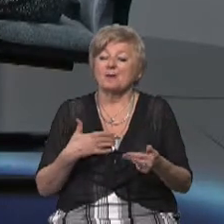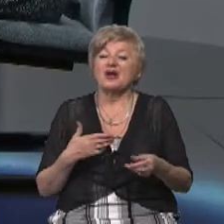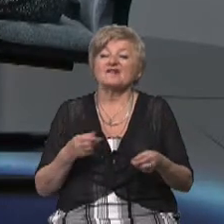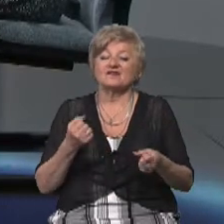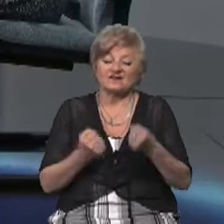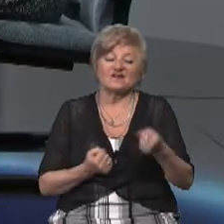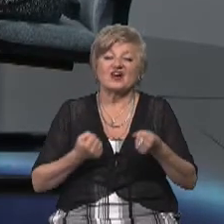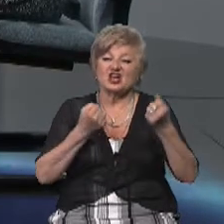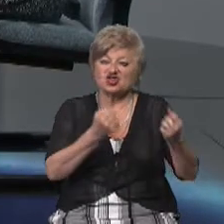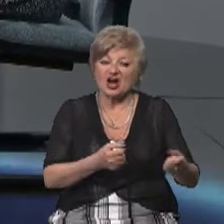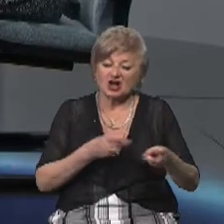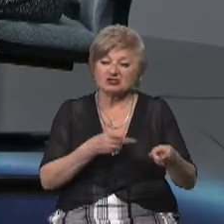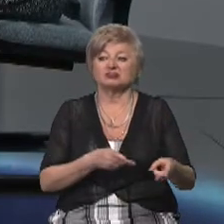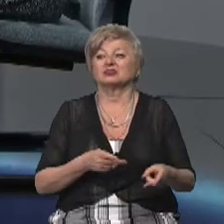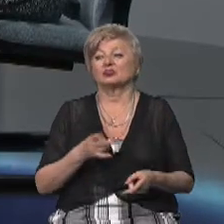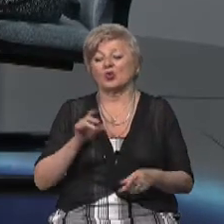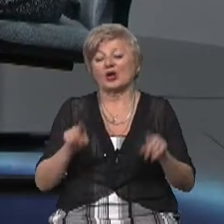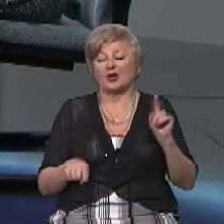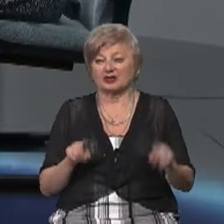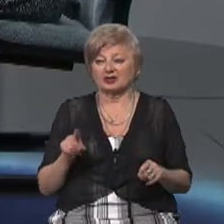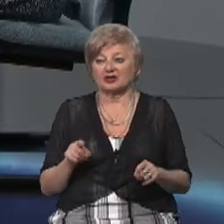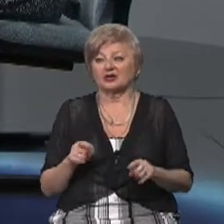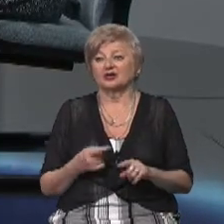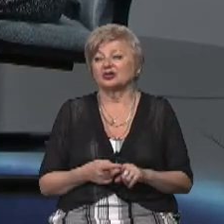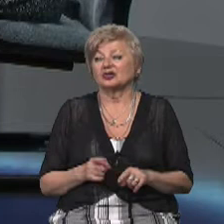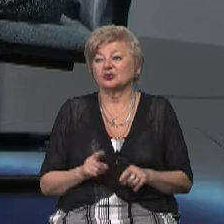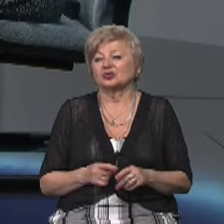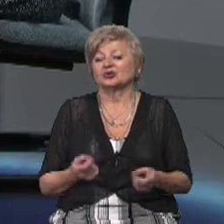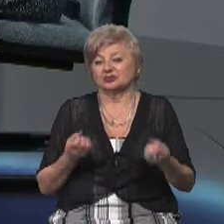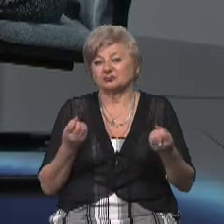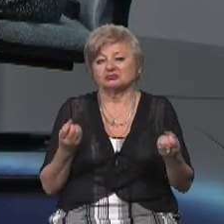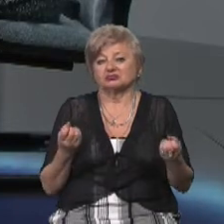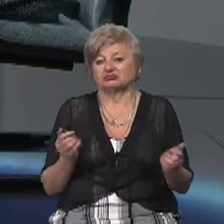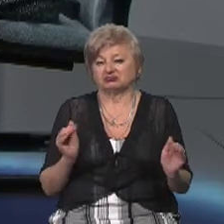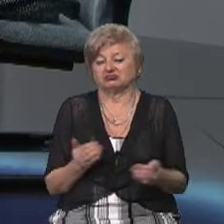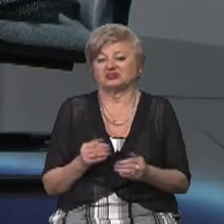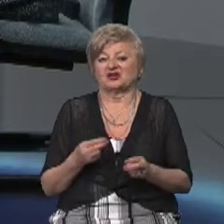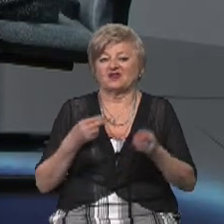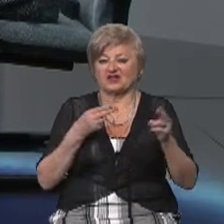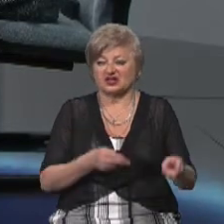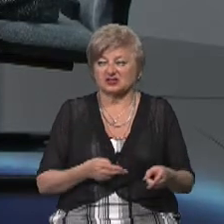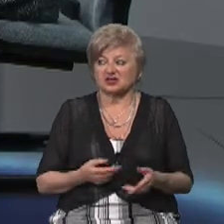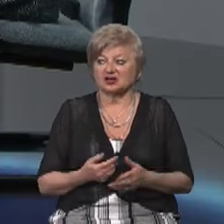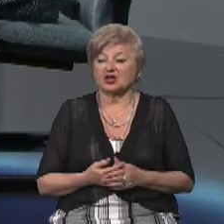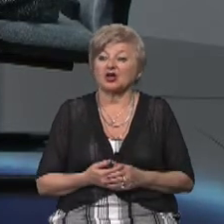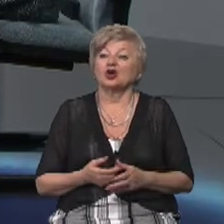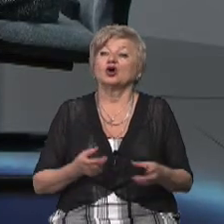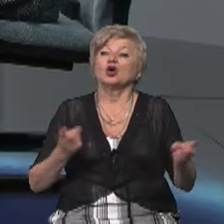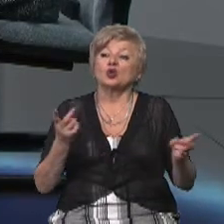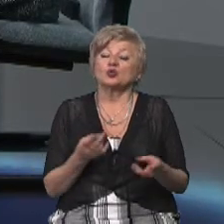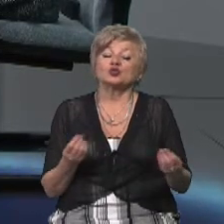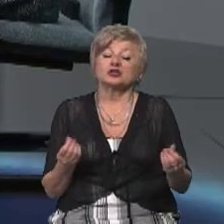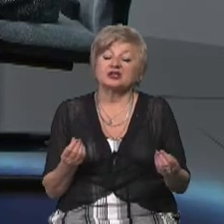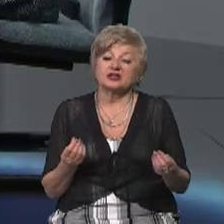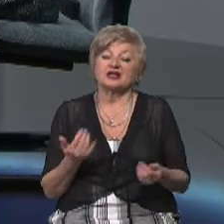там ізрідка, но это практически чисто такі тестові виїзди. Вот. І нужны средства на